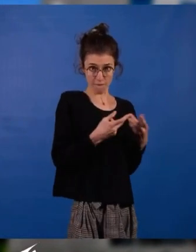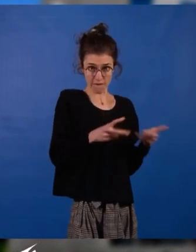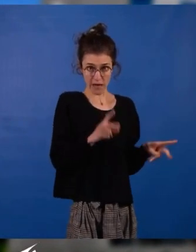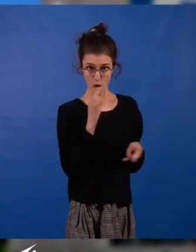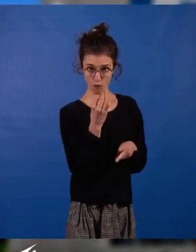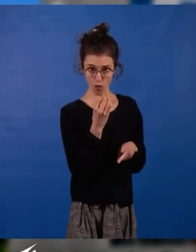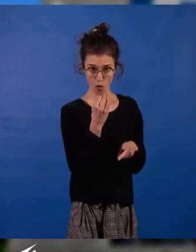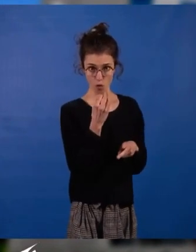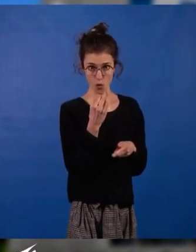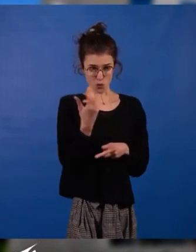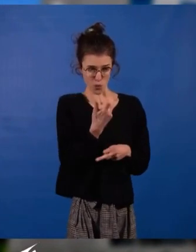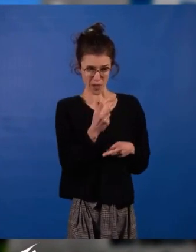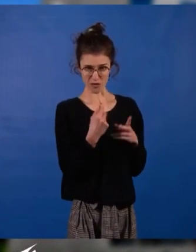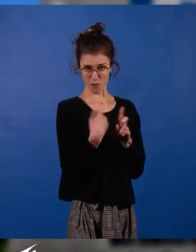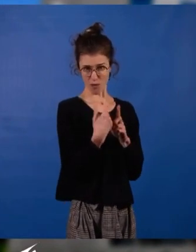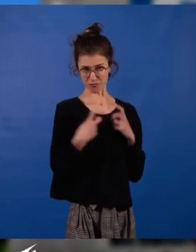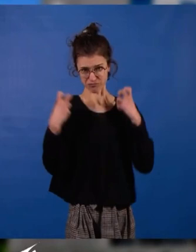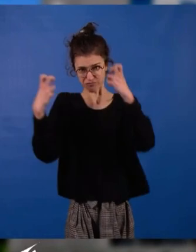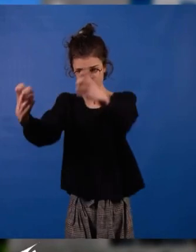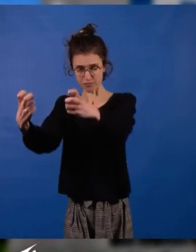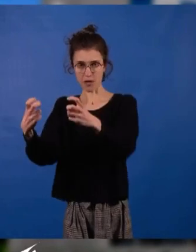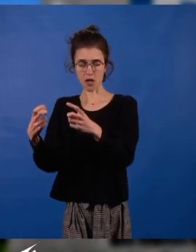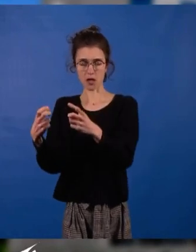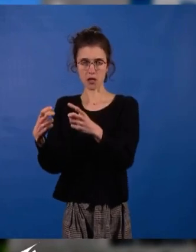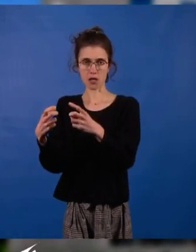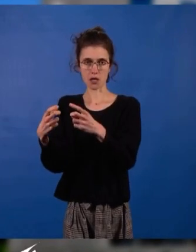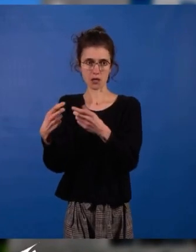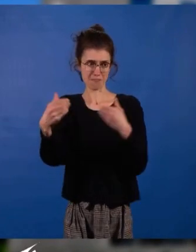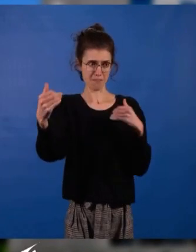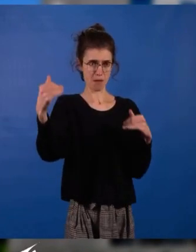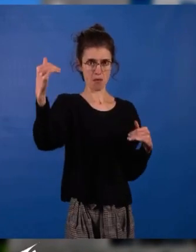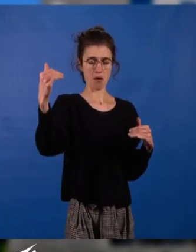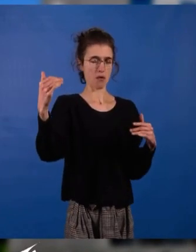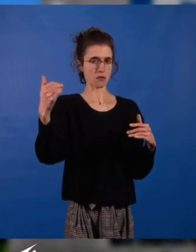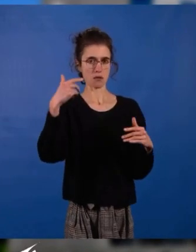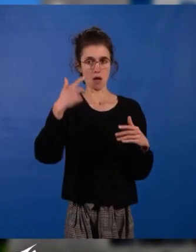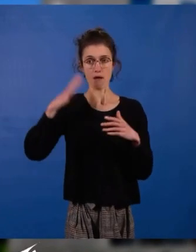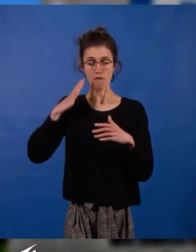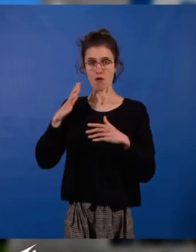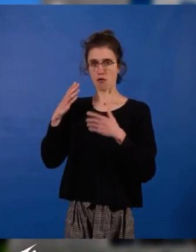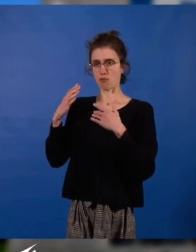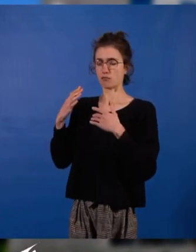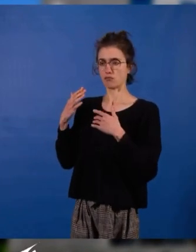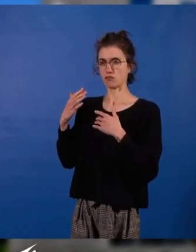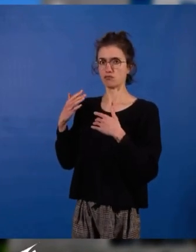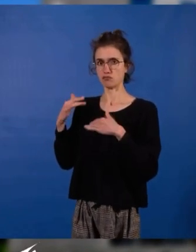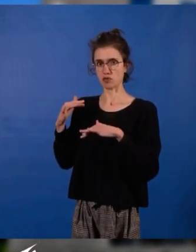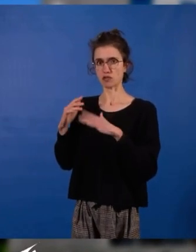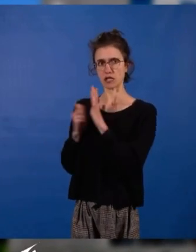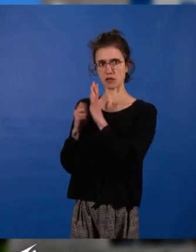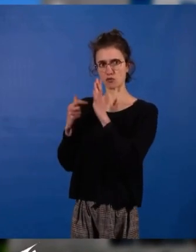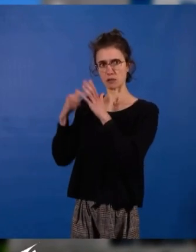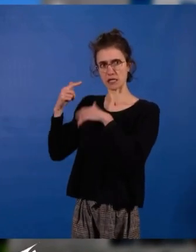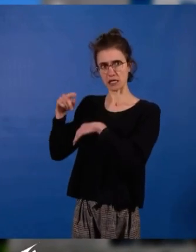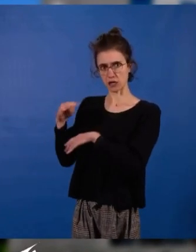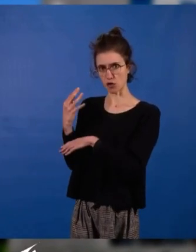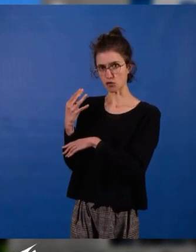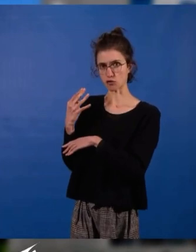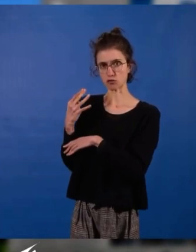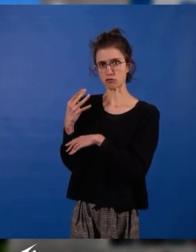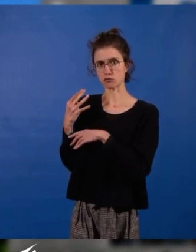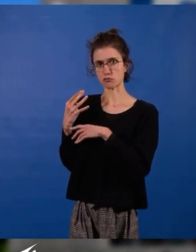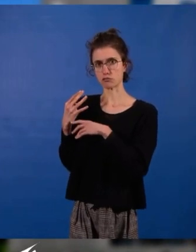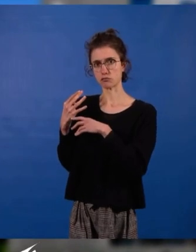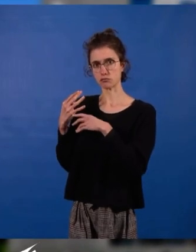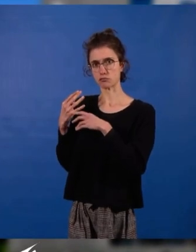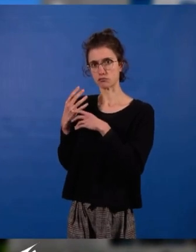2014, c'est de la folie. Nous insistons par ailleurs sur la nécessité d'associer les élus, nous l'avons dit, mais aussi les habitantes et habitants